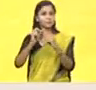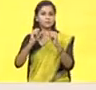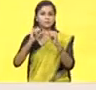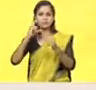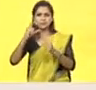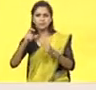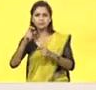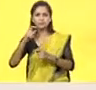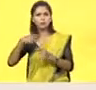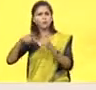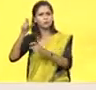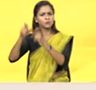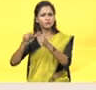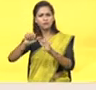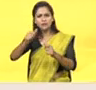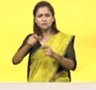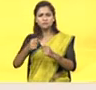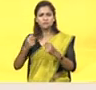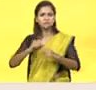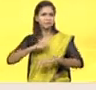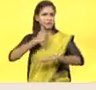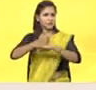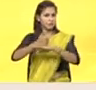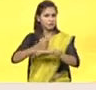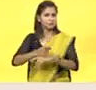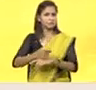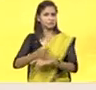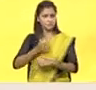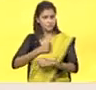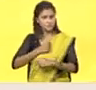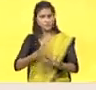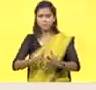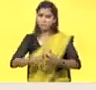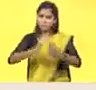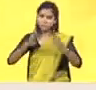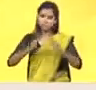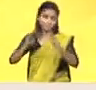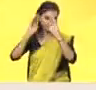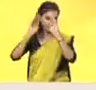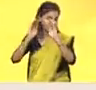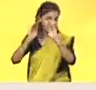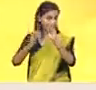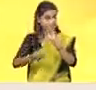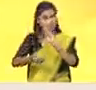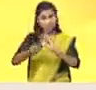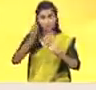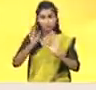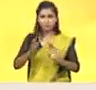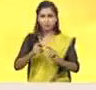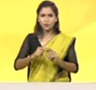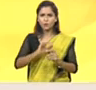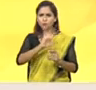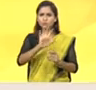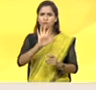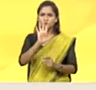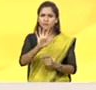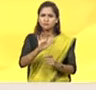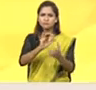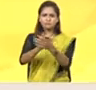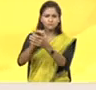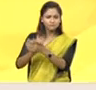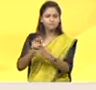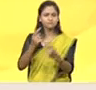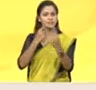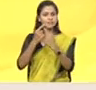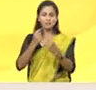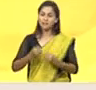वाले दूसरे सभी स्टार्टअप्स को मेरी बहुत बहुत शुभकामनाएं हैं। और आप पांचों साथियों से बात करके मुझे